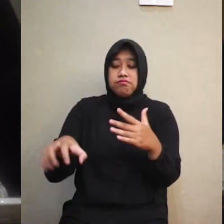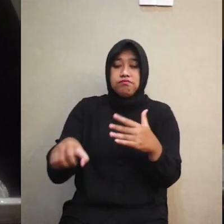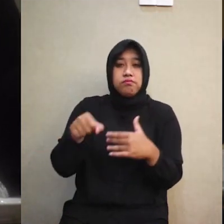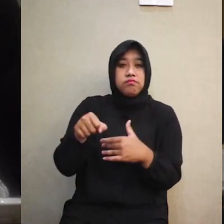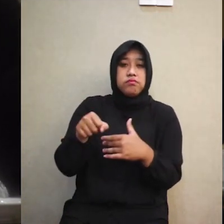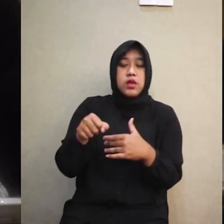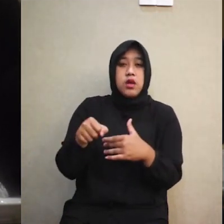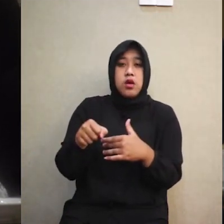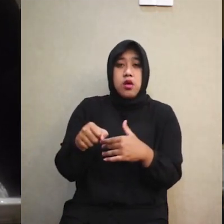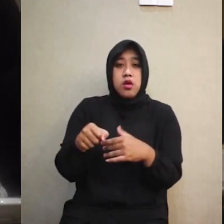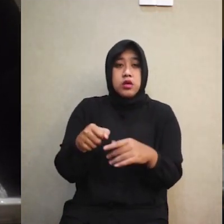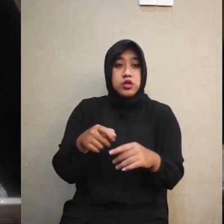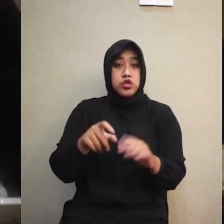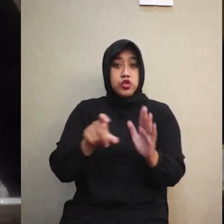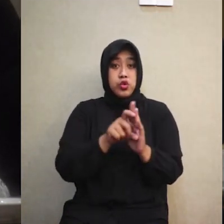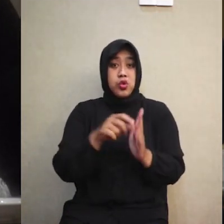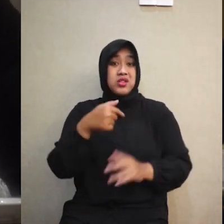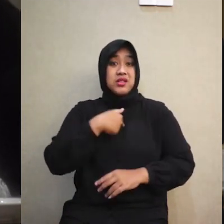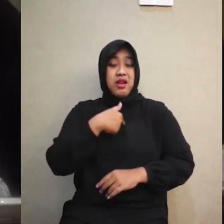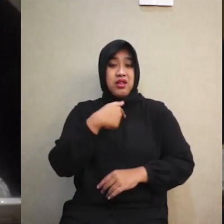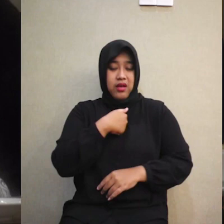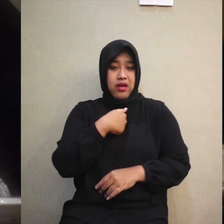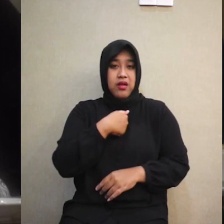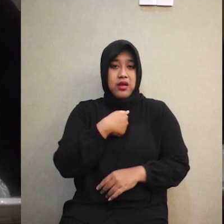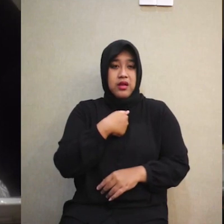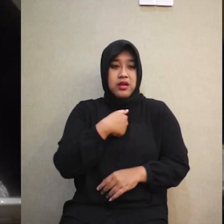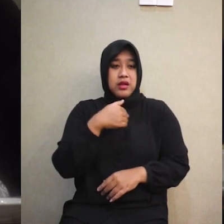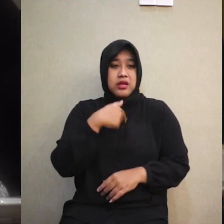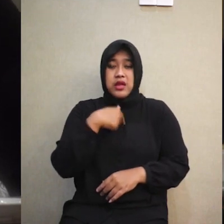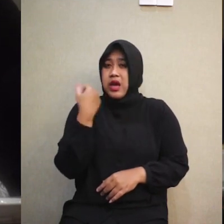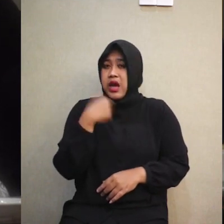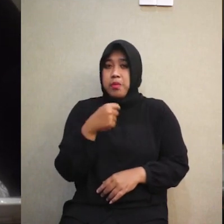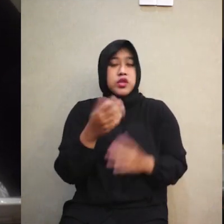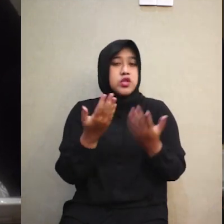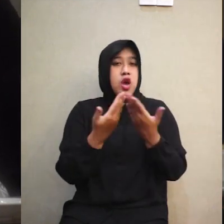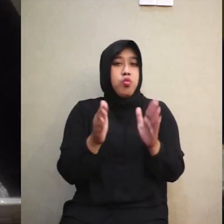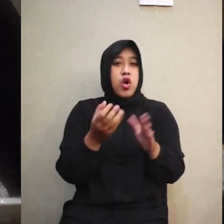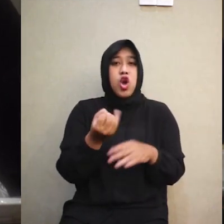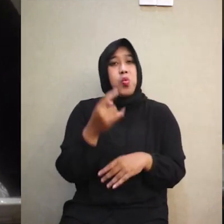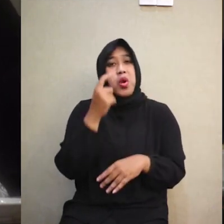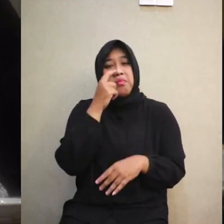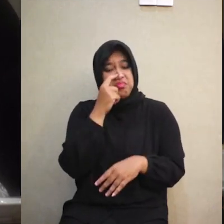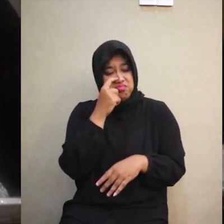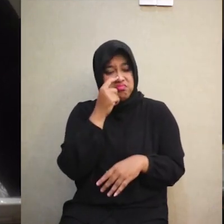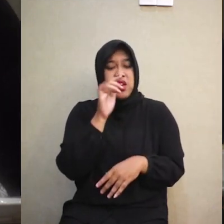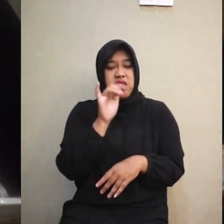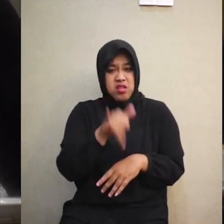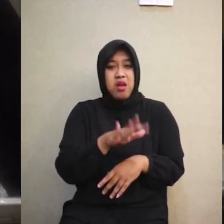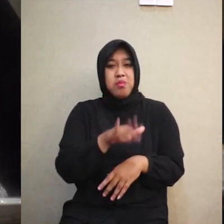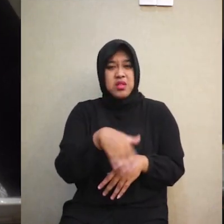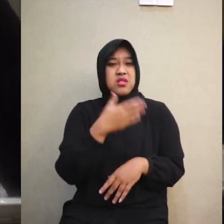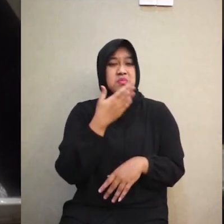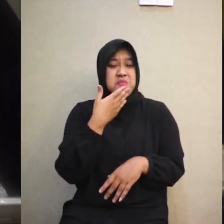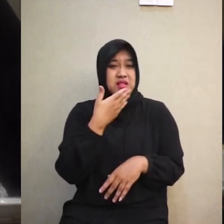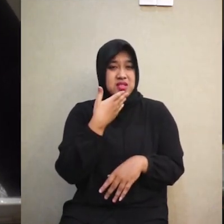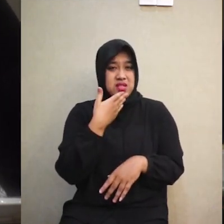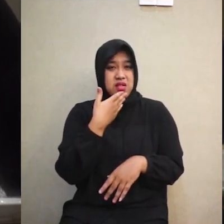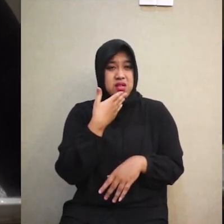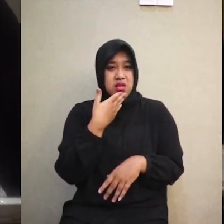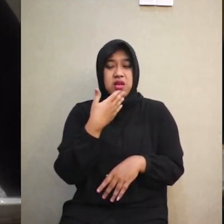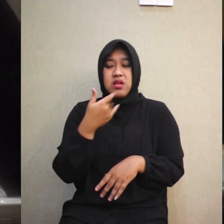orang seperti saya nggak bisa buka rekening Itu masih biasa walaupun ya